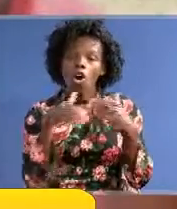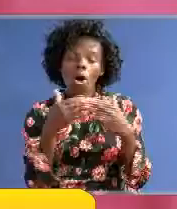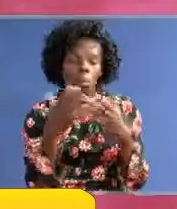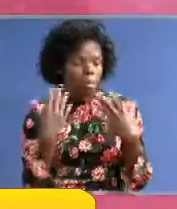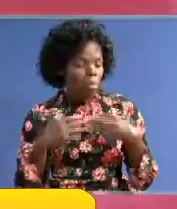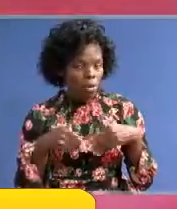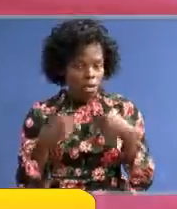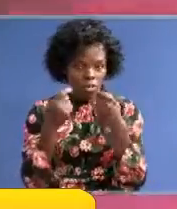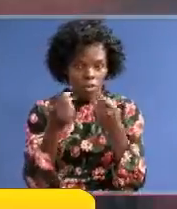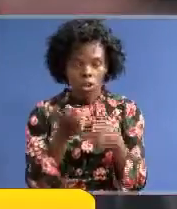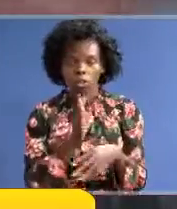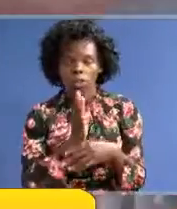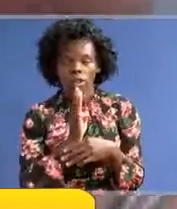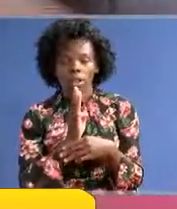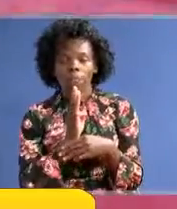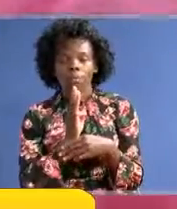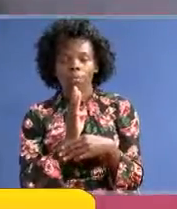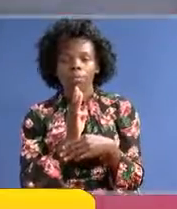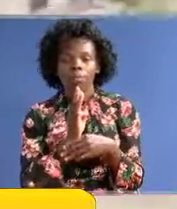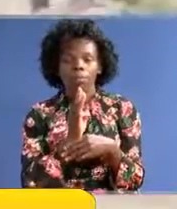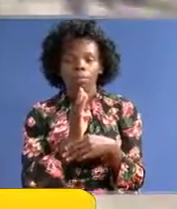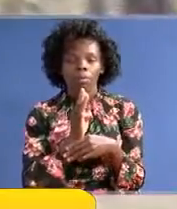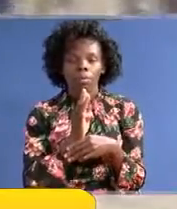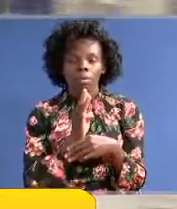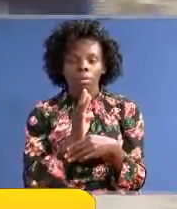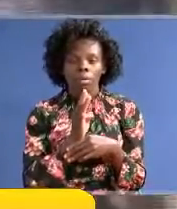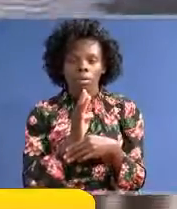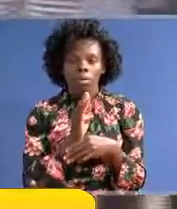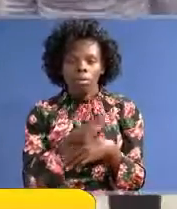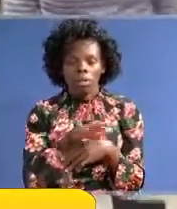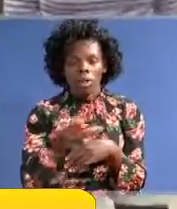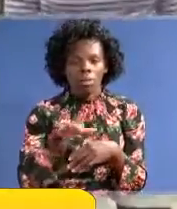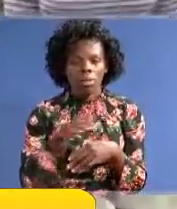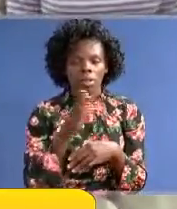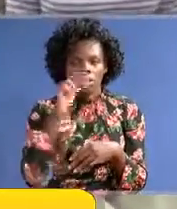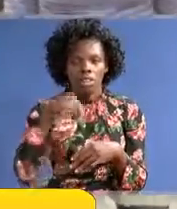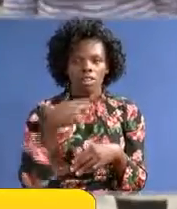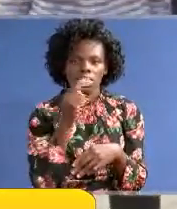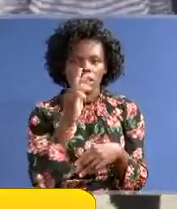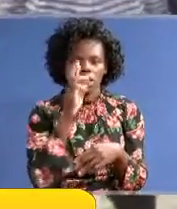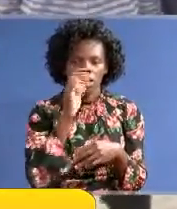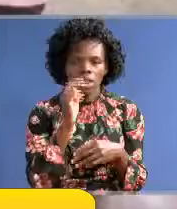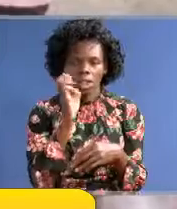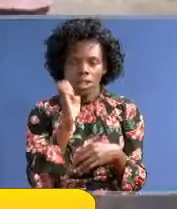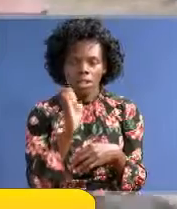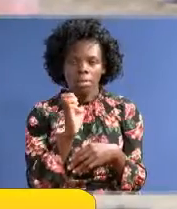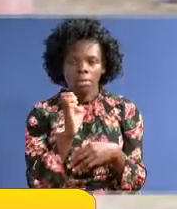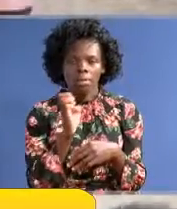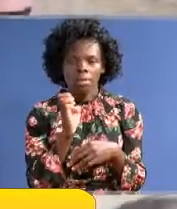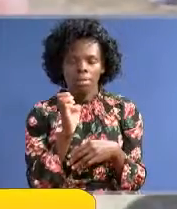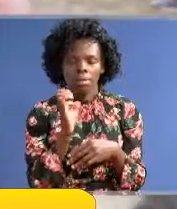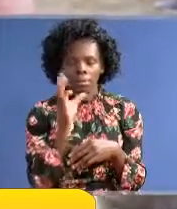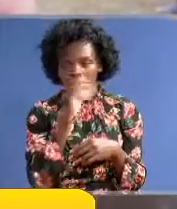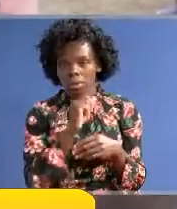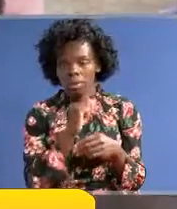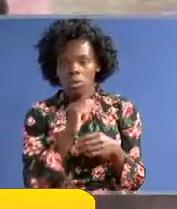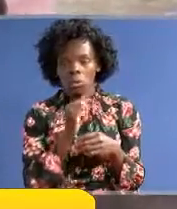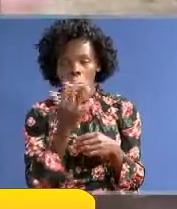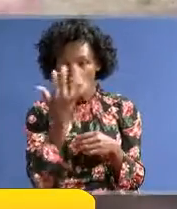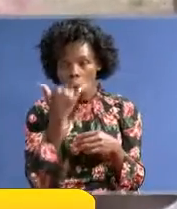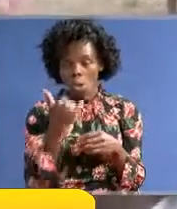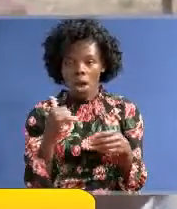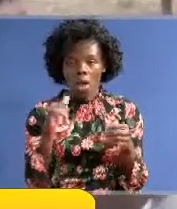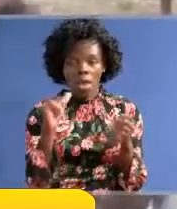wapewe maji. Jitihada za kumfikia mwakilishi wa wadi wa eneo hilo Steven Ngede ziliambulia patupu, kwani simu yake